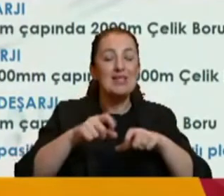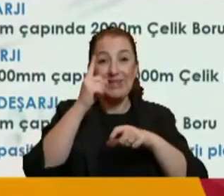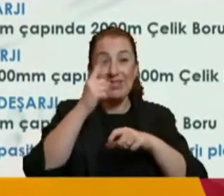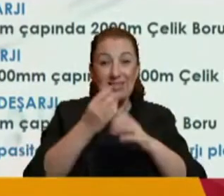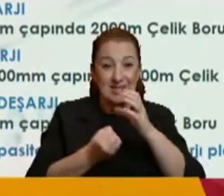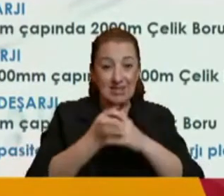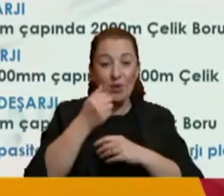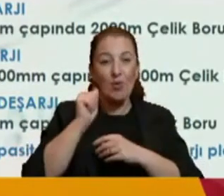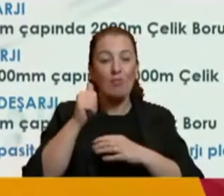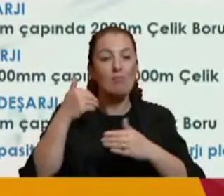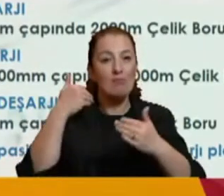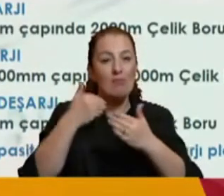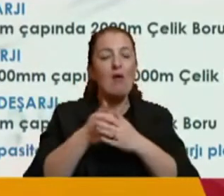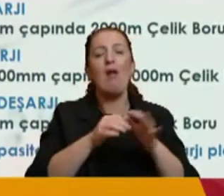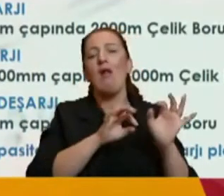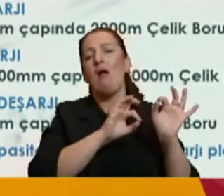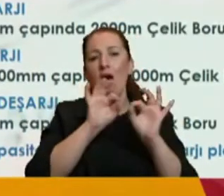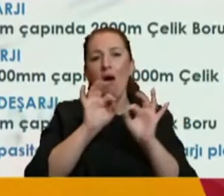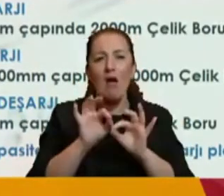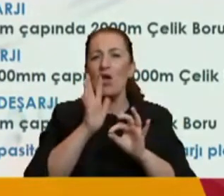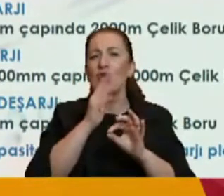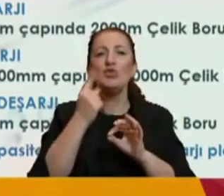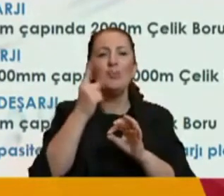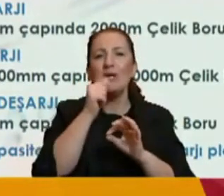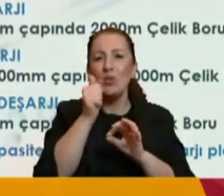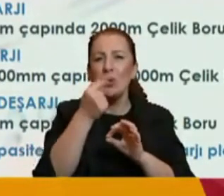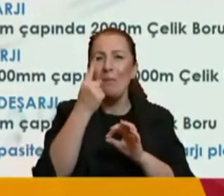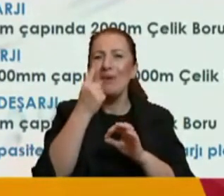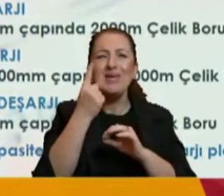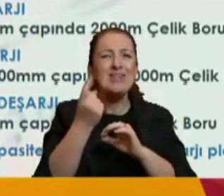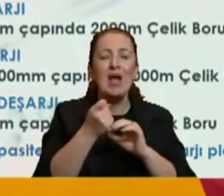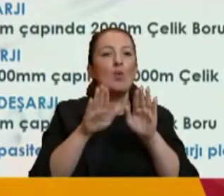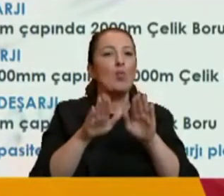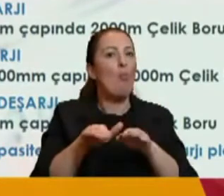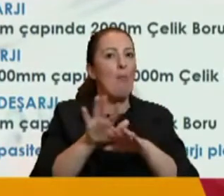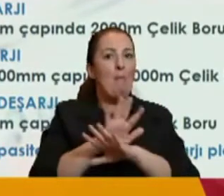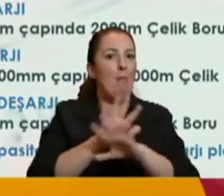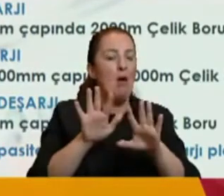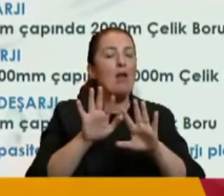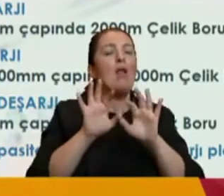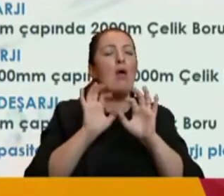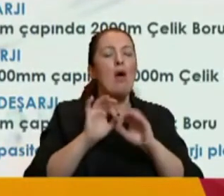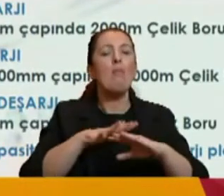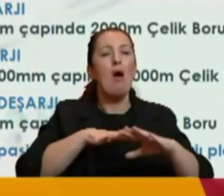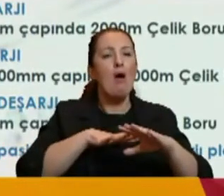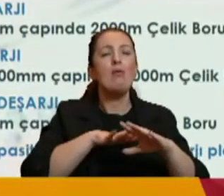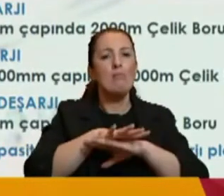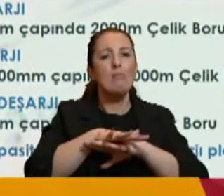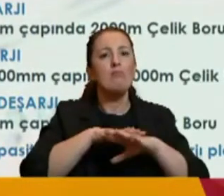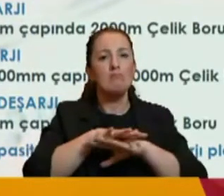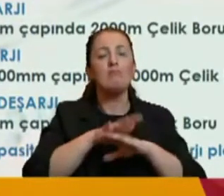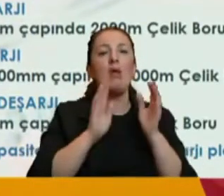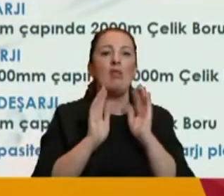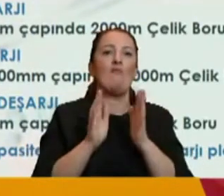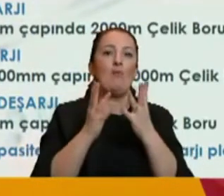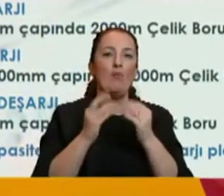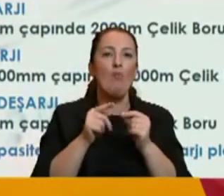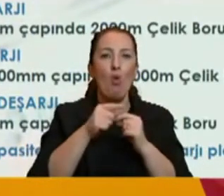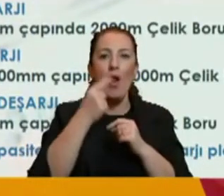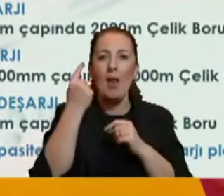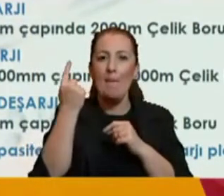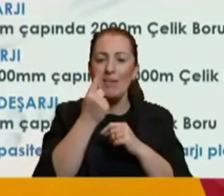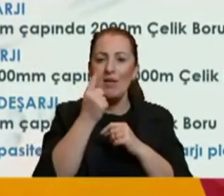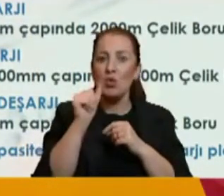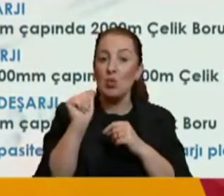günden beri aynı şekilde hiç bir gün bir saat durdurmadan arıtma işlemine devam ediyor böyle bir üst